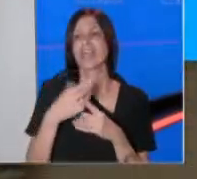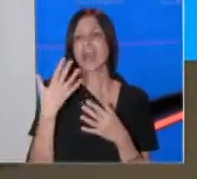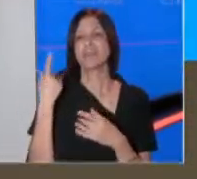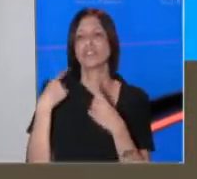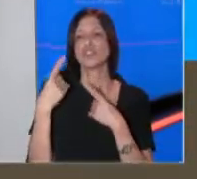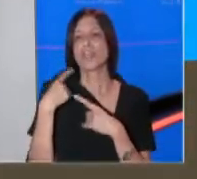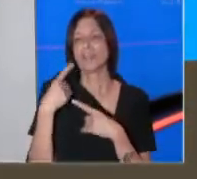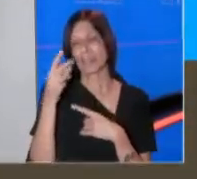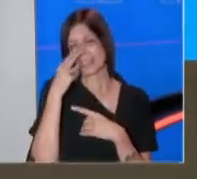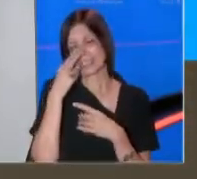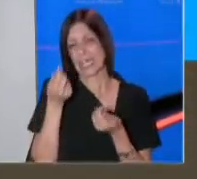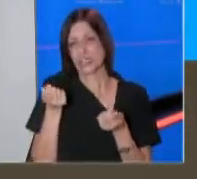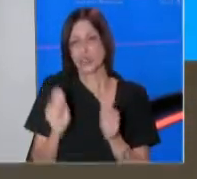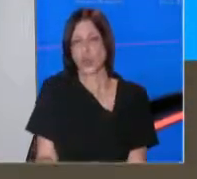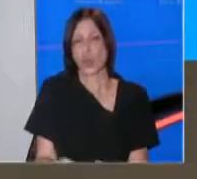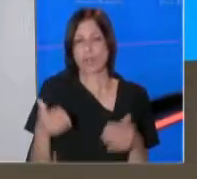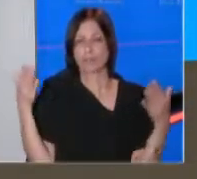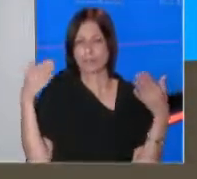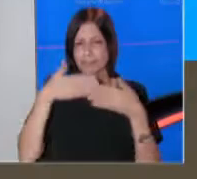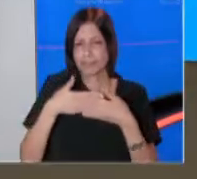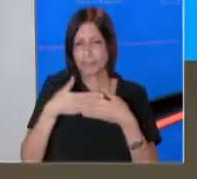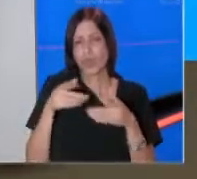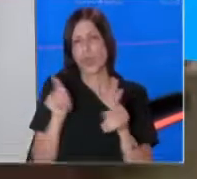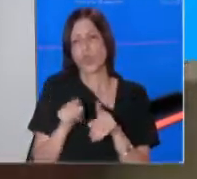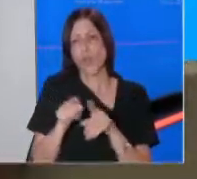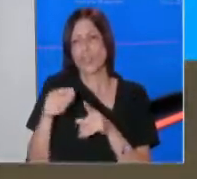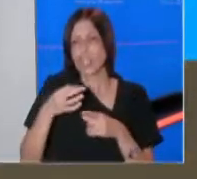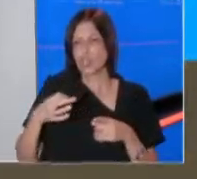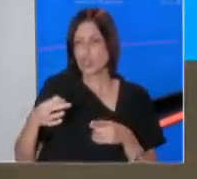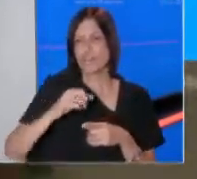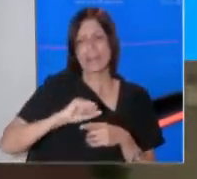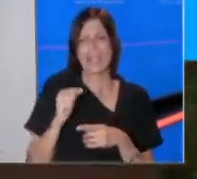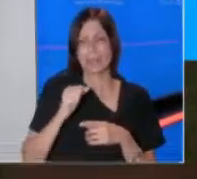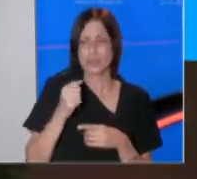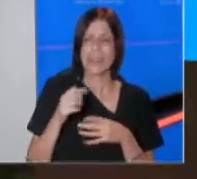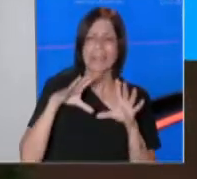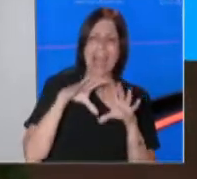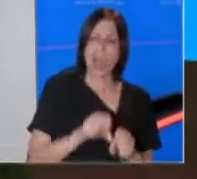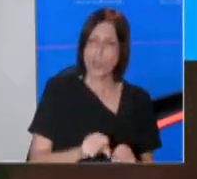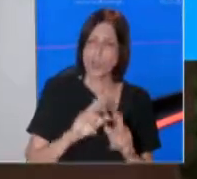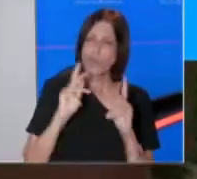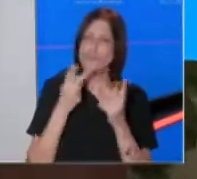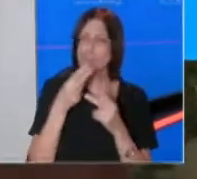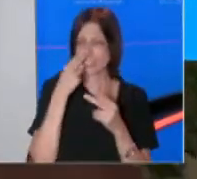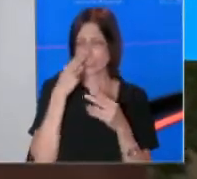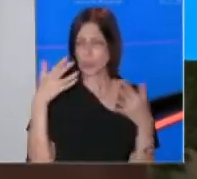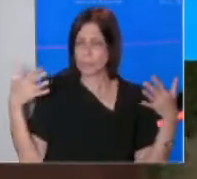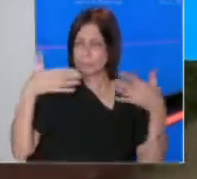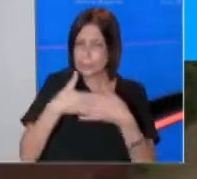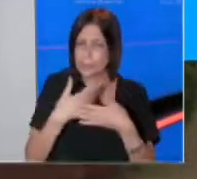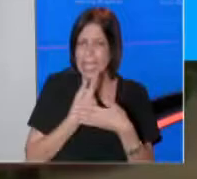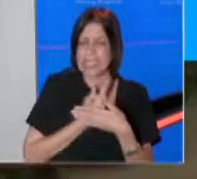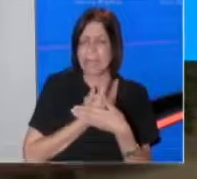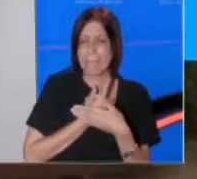שנים הייתה או ניסתה להיות סגורה, בדומה ליישובים, קיבוצים, התנחלויות, קבוצות שניסו לסגור בתוך עצמם